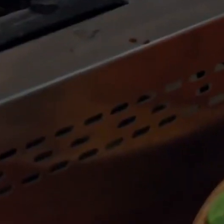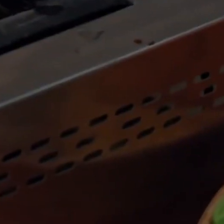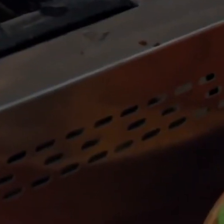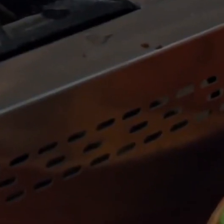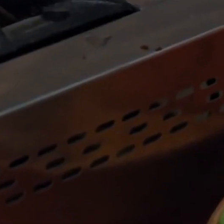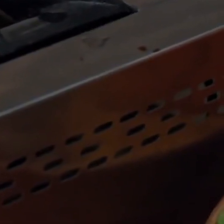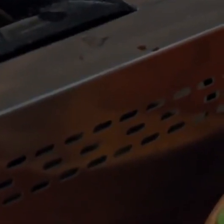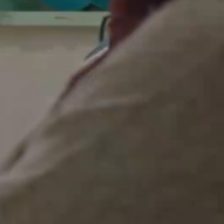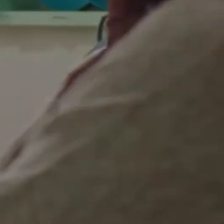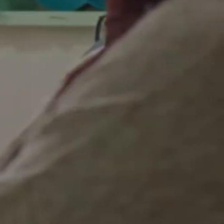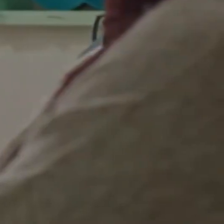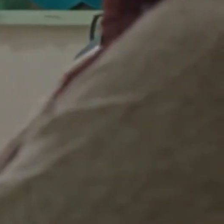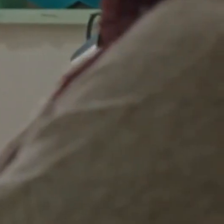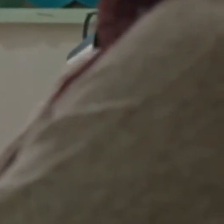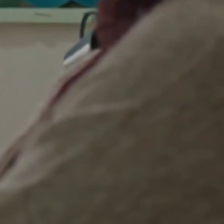göğsünde bağladı.